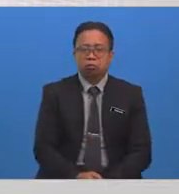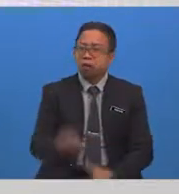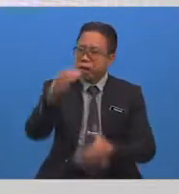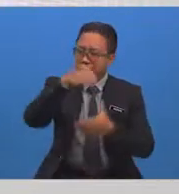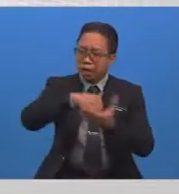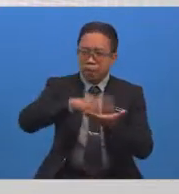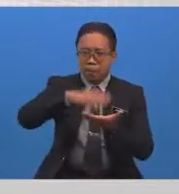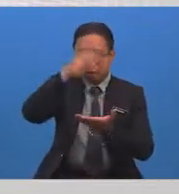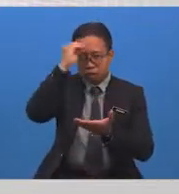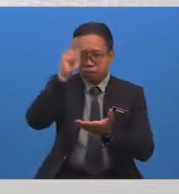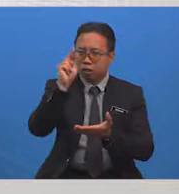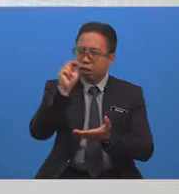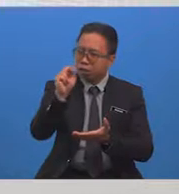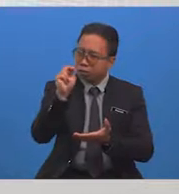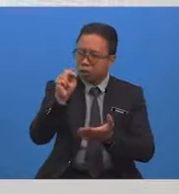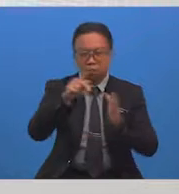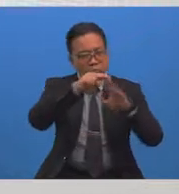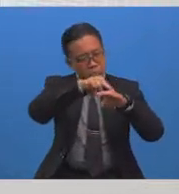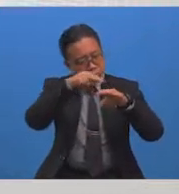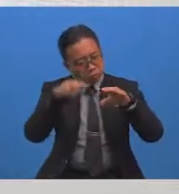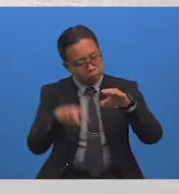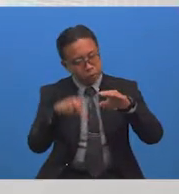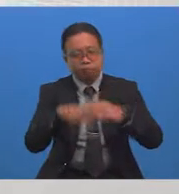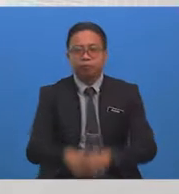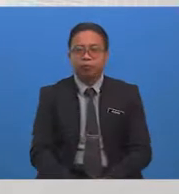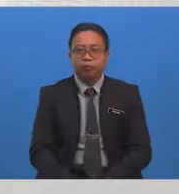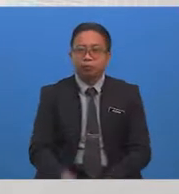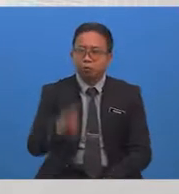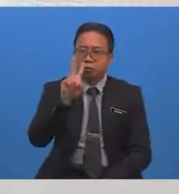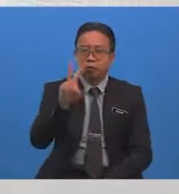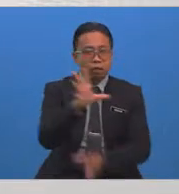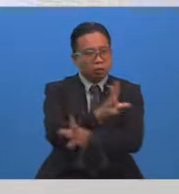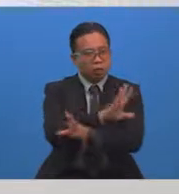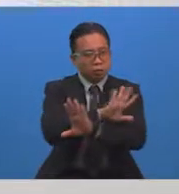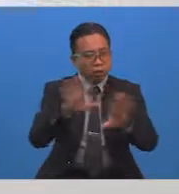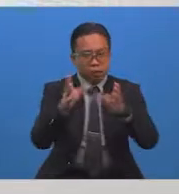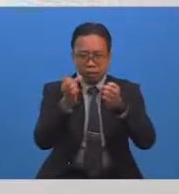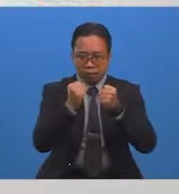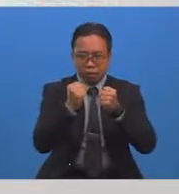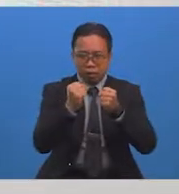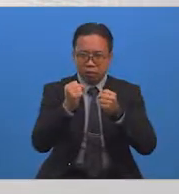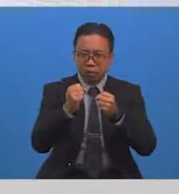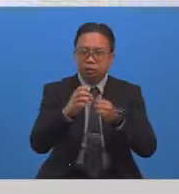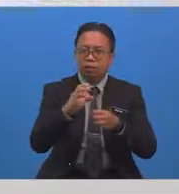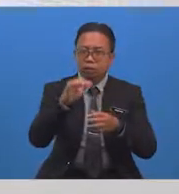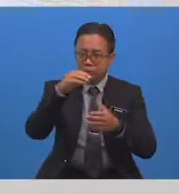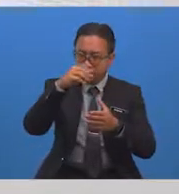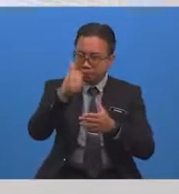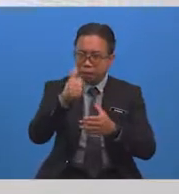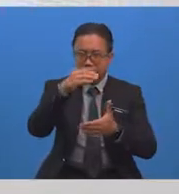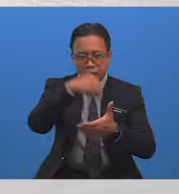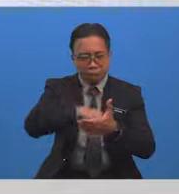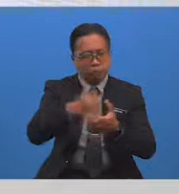pembelajaran akan merosot Hai kedua tidak mendapat pencapaian yang baik dalam